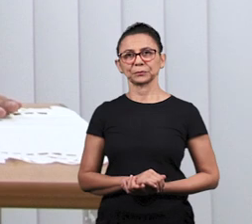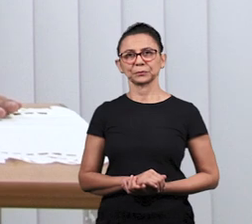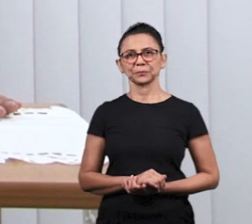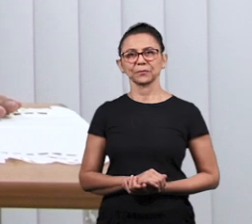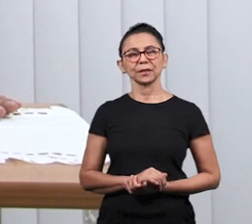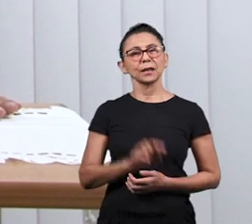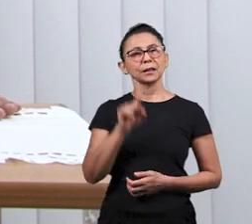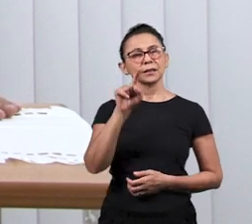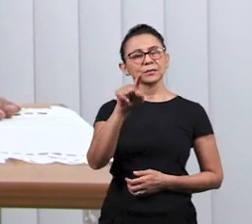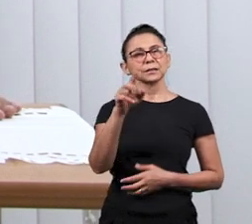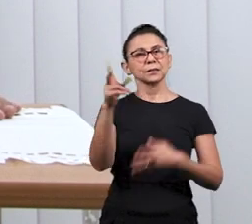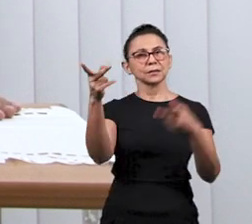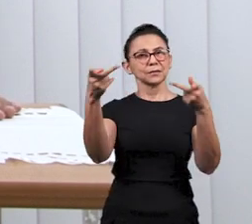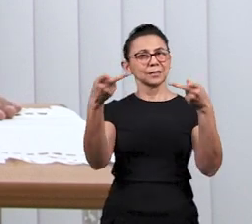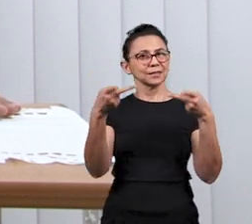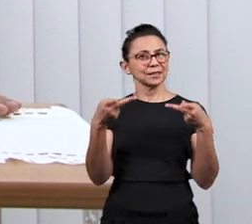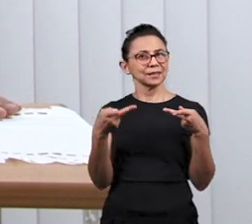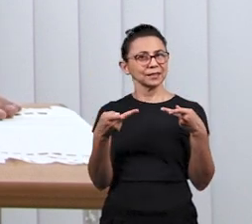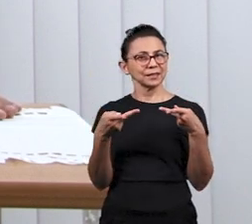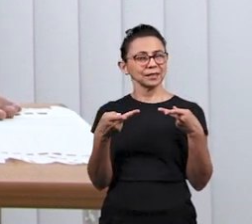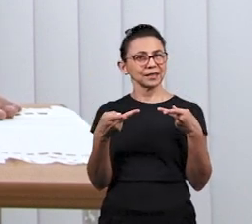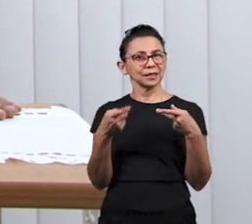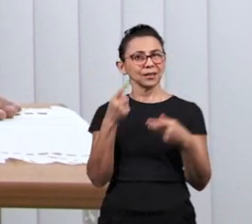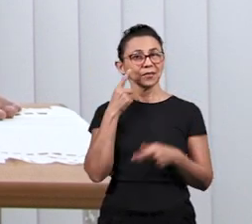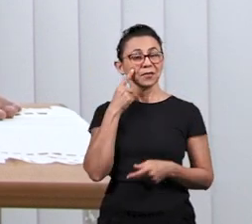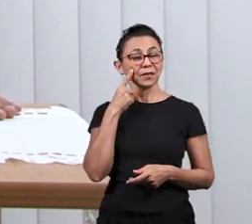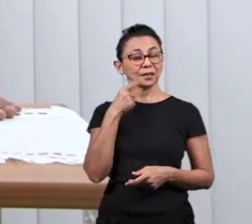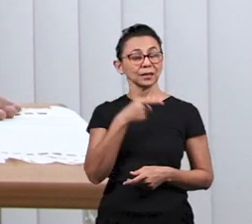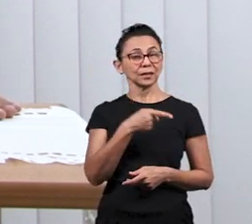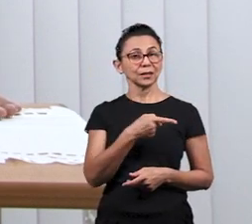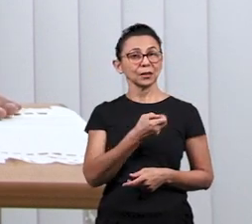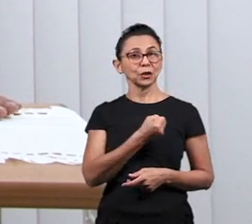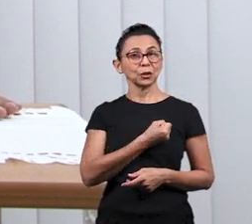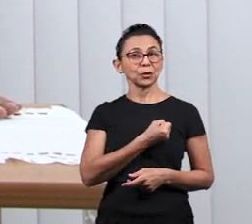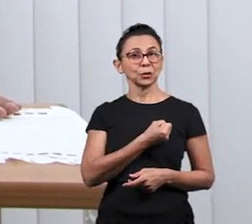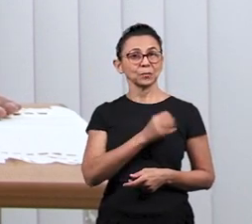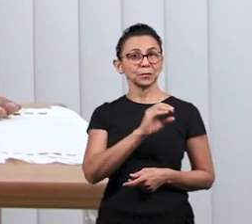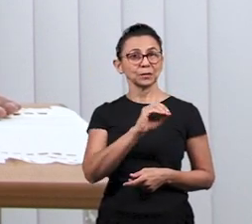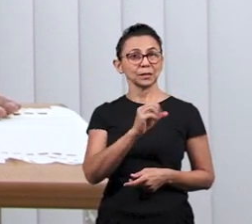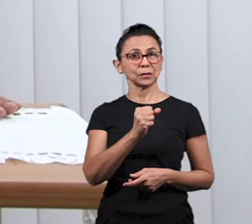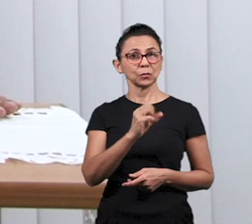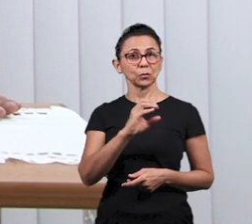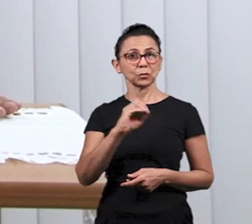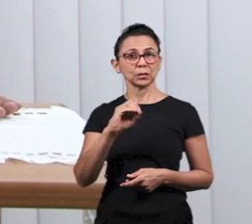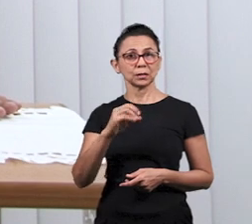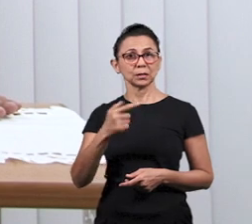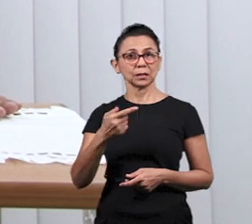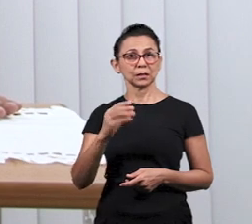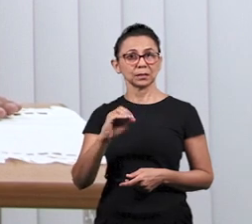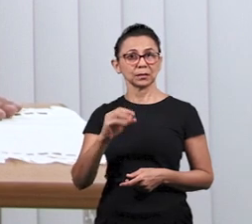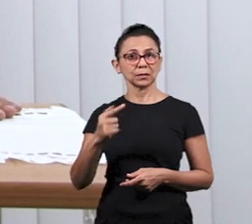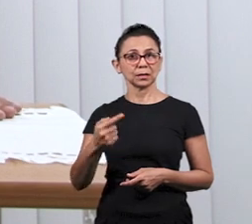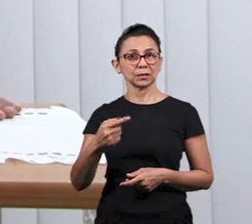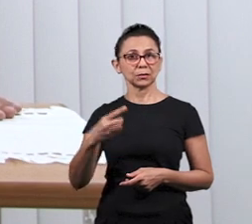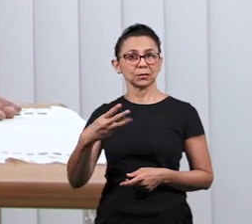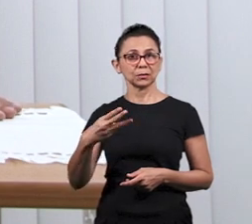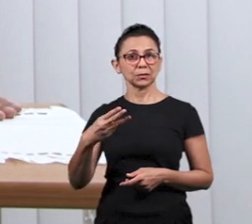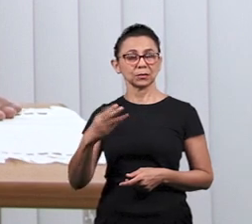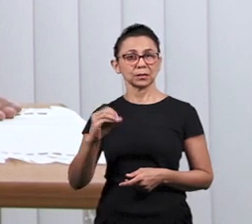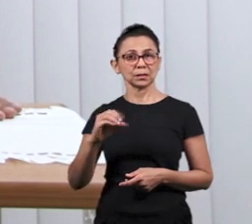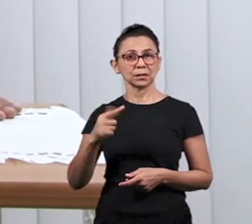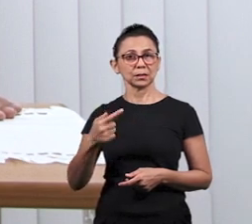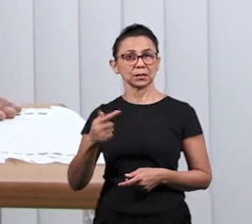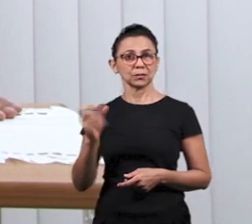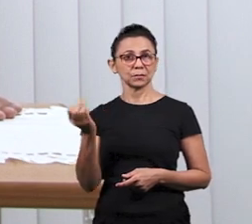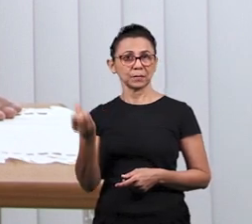сказать, что в вашем распоряжении, гости наши, телефон горячей линии,